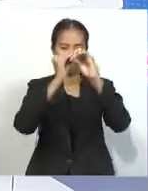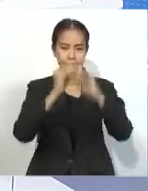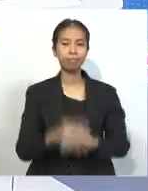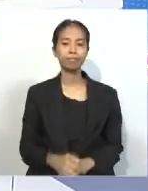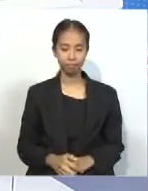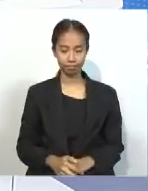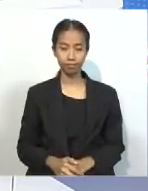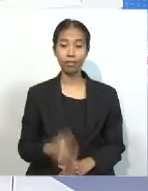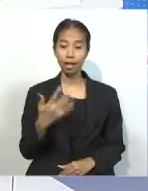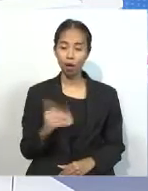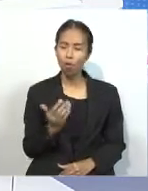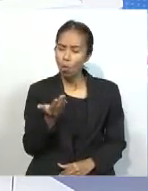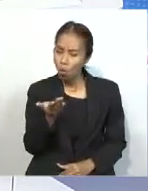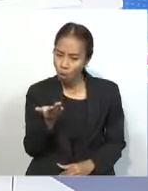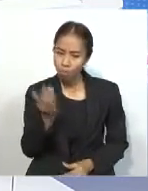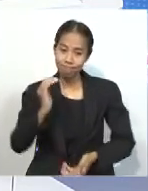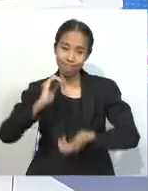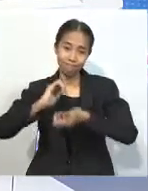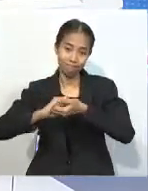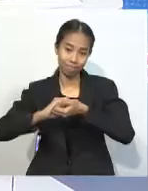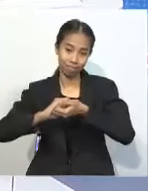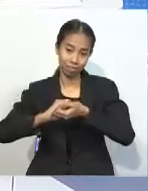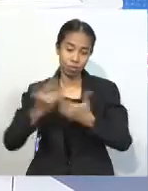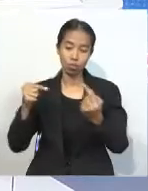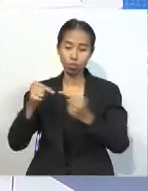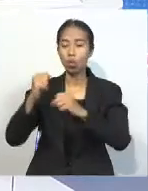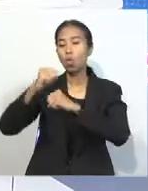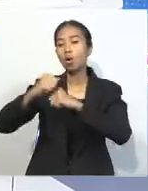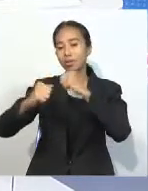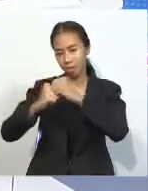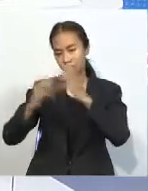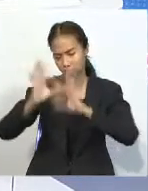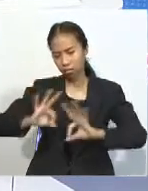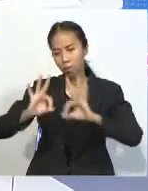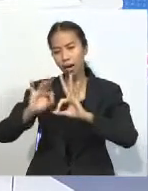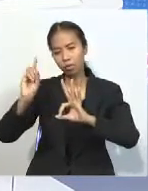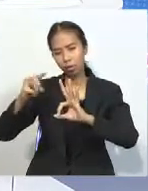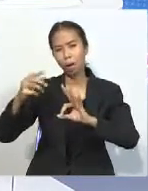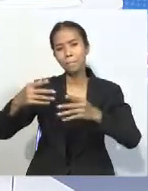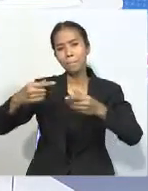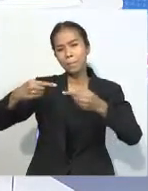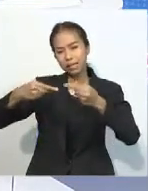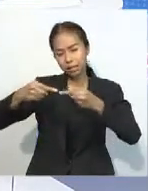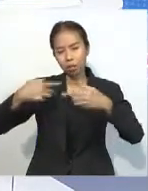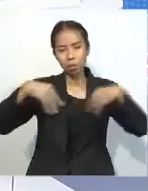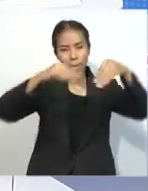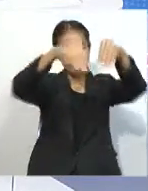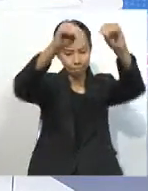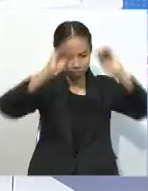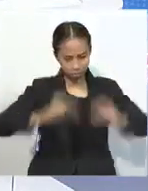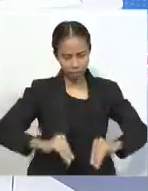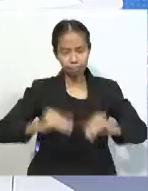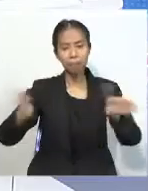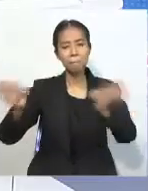ขึ้นในขณะเดียวกันก็ขอความร่วมมือไปทางผู้ประกอบการที่ก่อสร้างอะไรต่างๆให้หาพลาสติกอะไรมา ปกคลุมให้มิดชิดหน่อยนะคะ เพราะว่าตอน